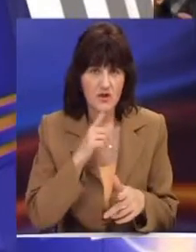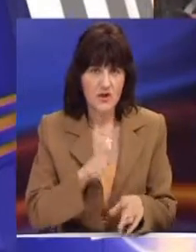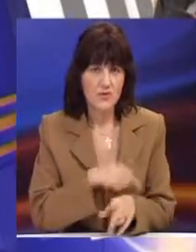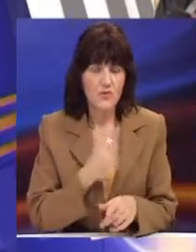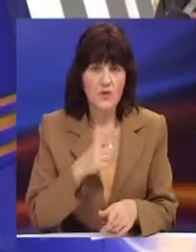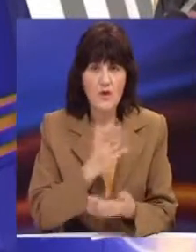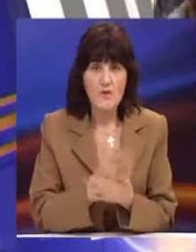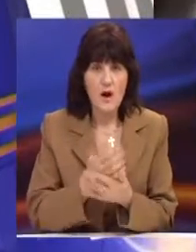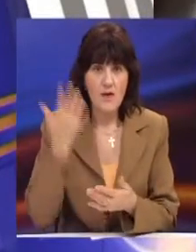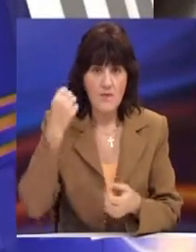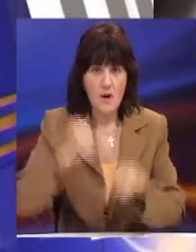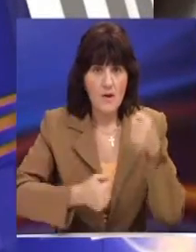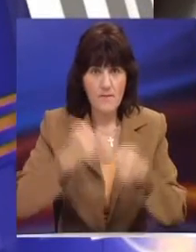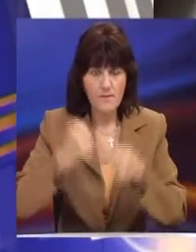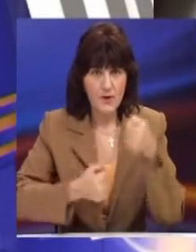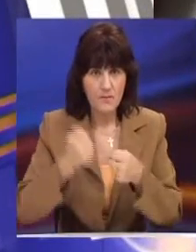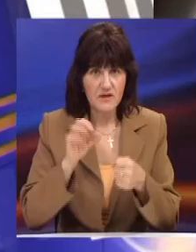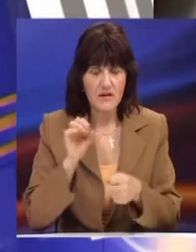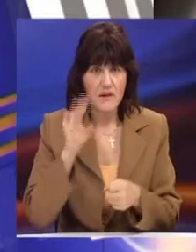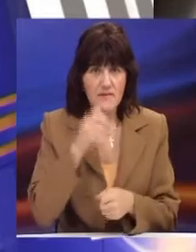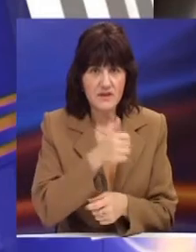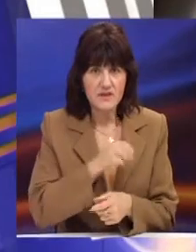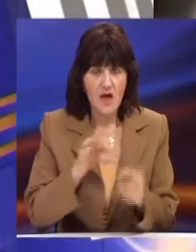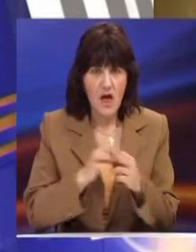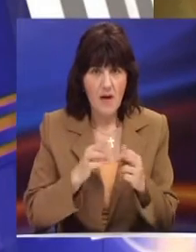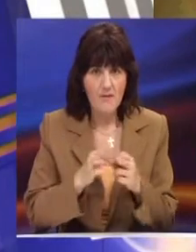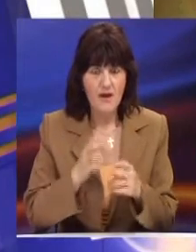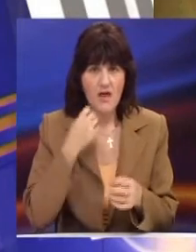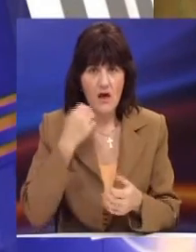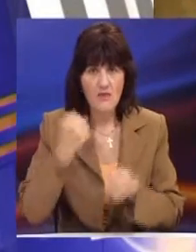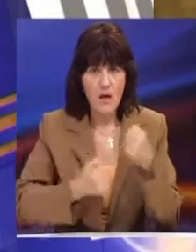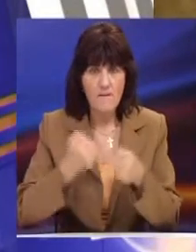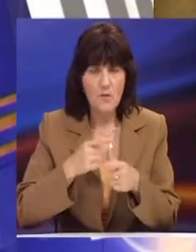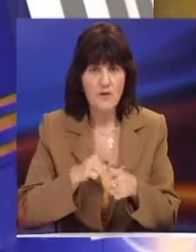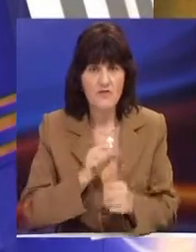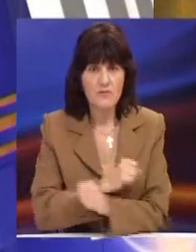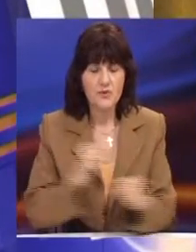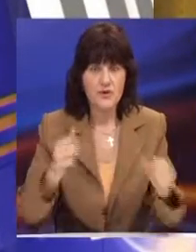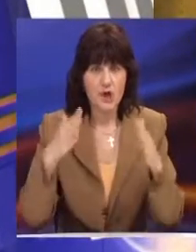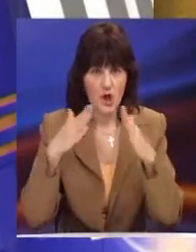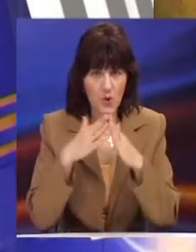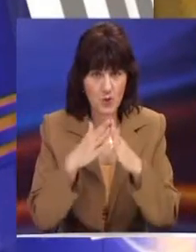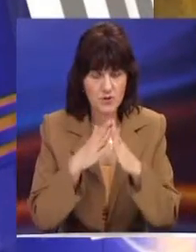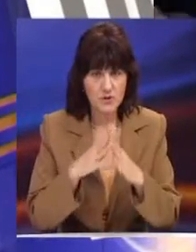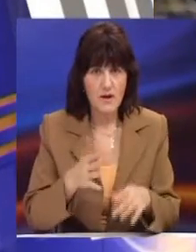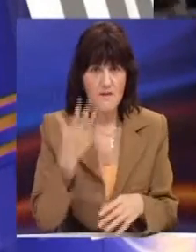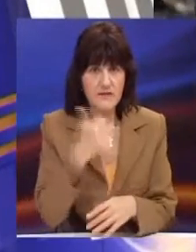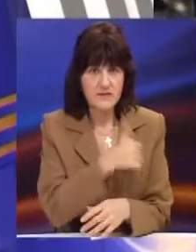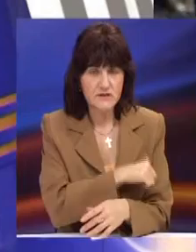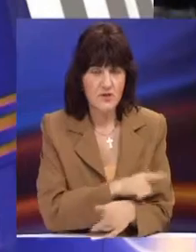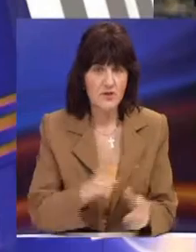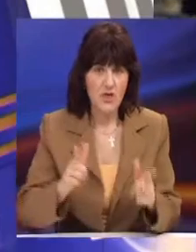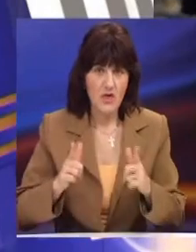to da mu NATO bomba 15. aprila 1999. godine za vreme bombardovanja raznese kuću. Nakon